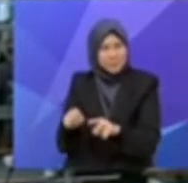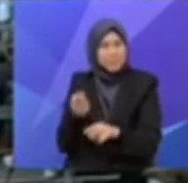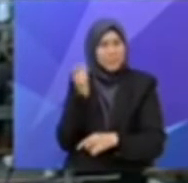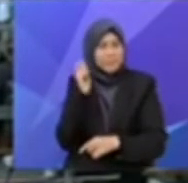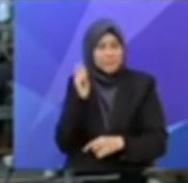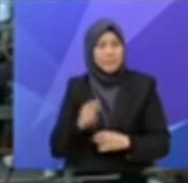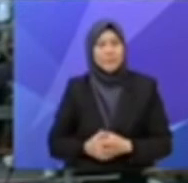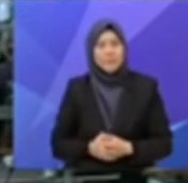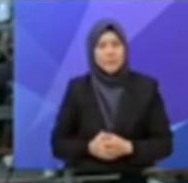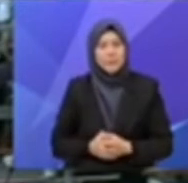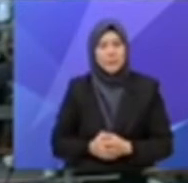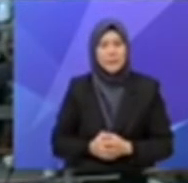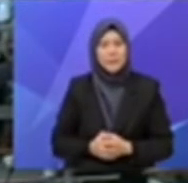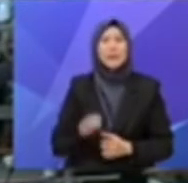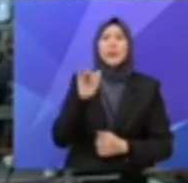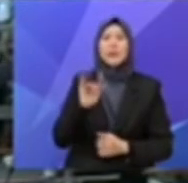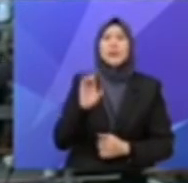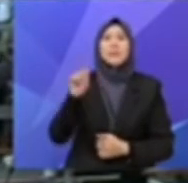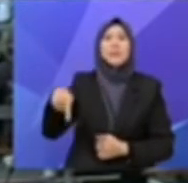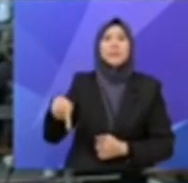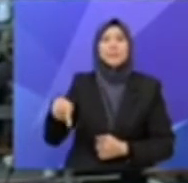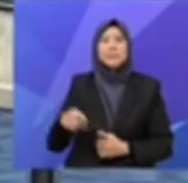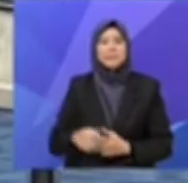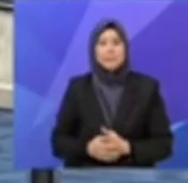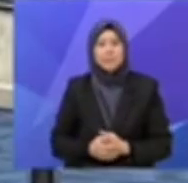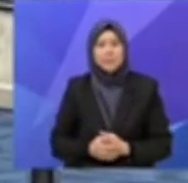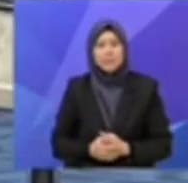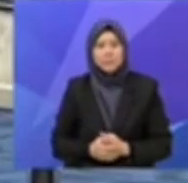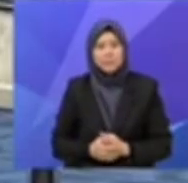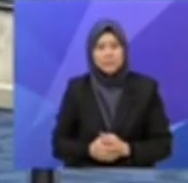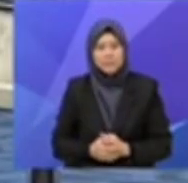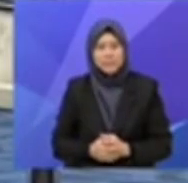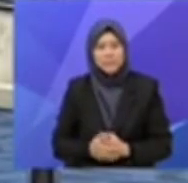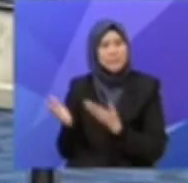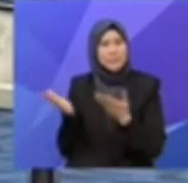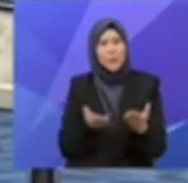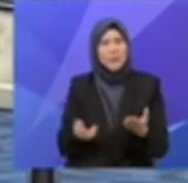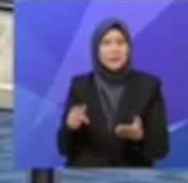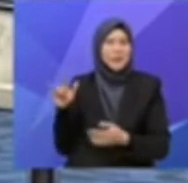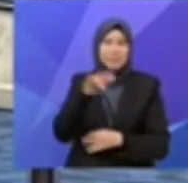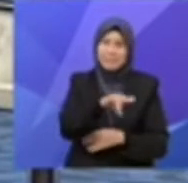tadi sesuai dengan judul di bagian bawah ini ada botol Bangli